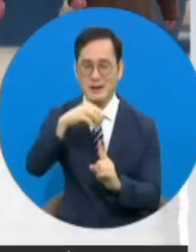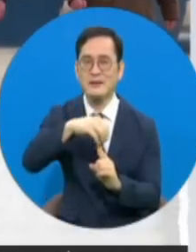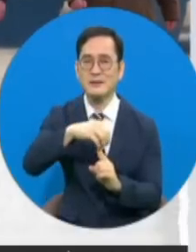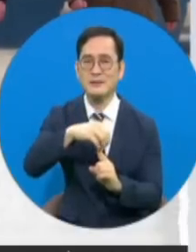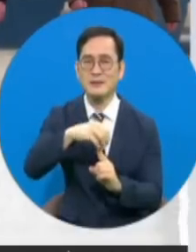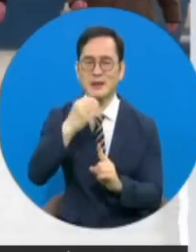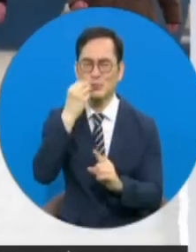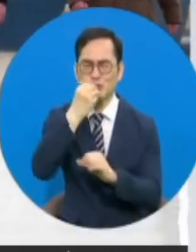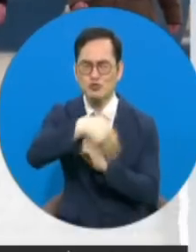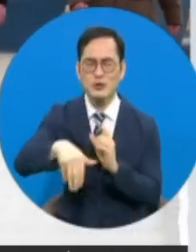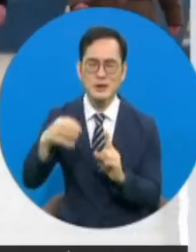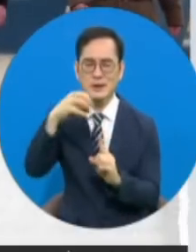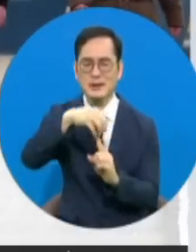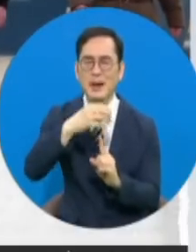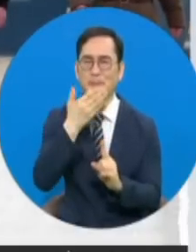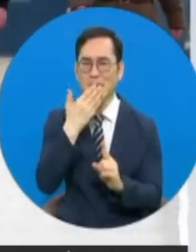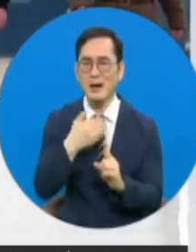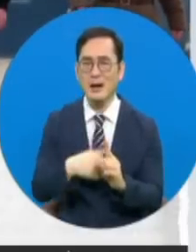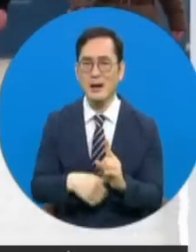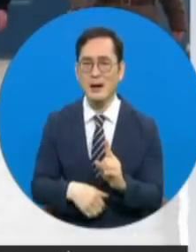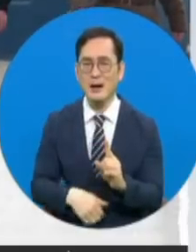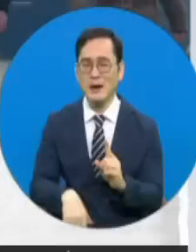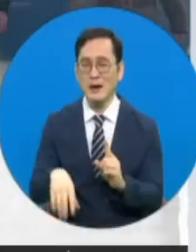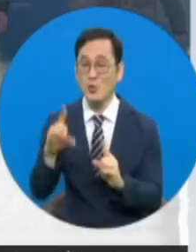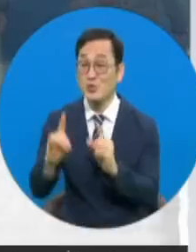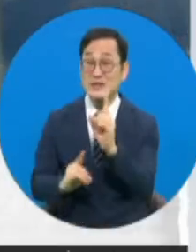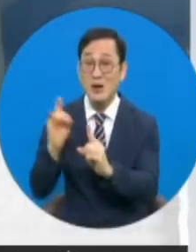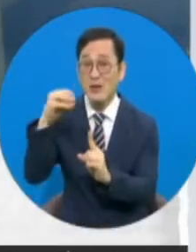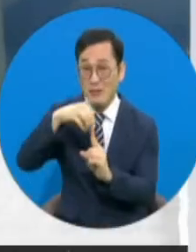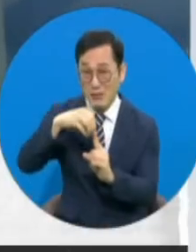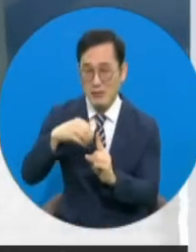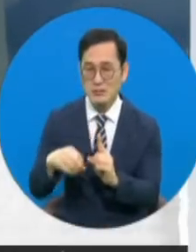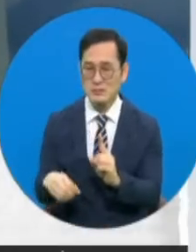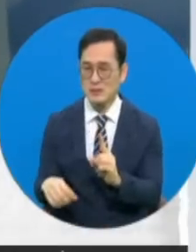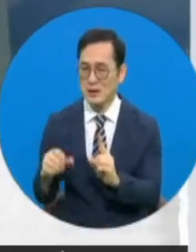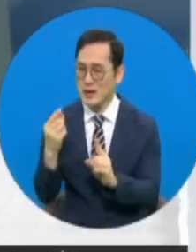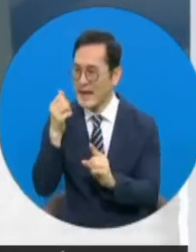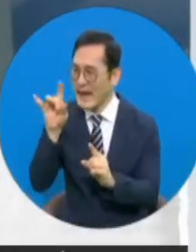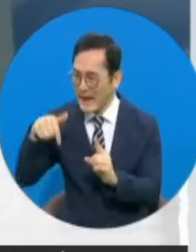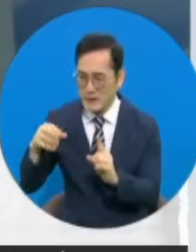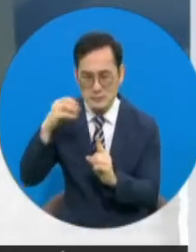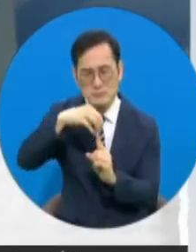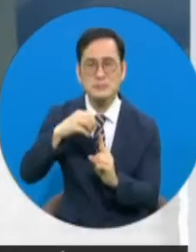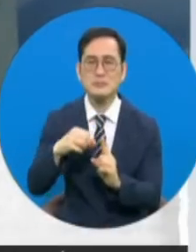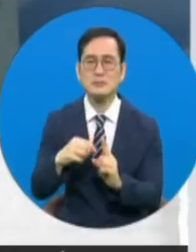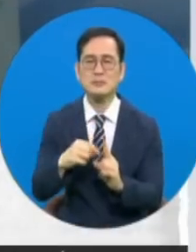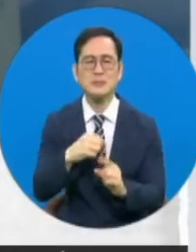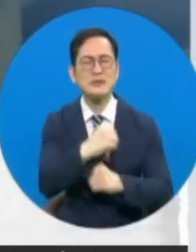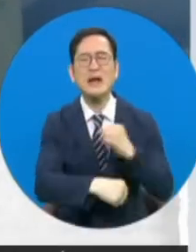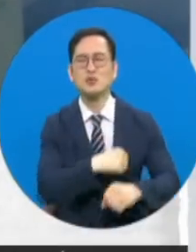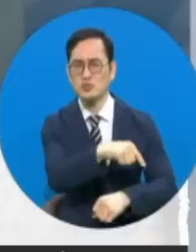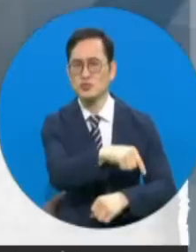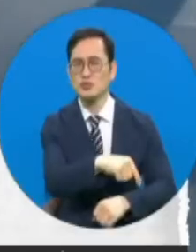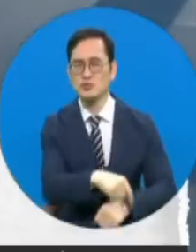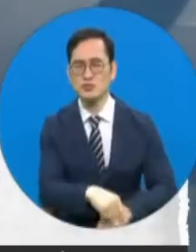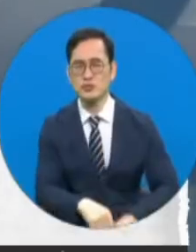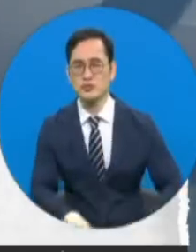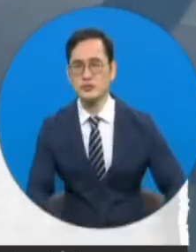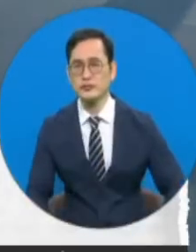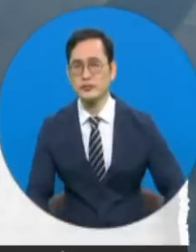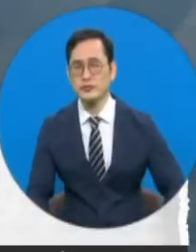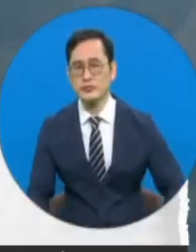무기체계를 실을 것이라고 예상을 하고 우리는 대비를 해야 되겠습니다 지금 보시면 김정은이 지난번에 ICBM 미사일을